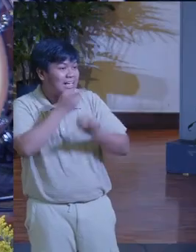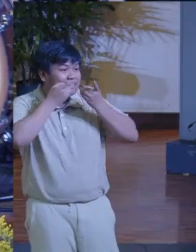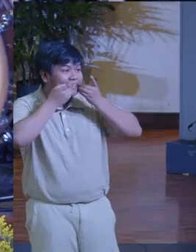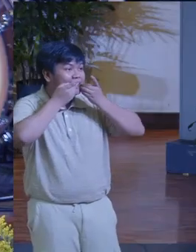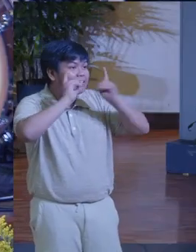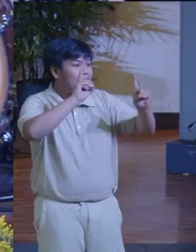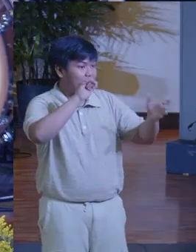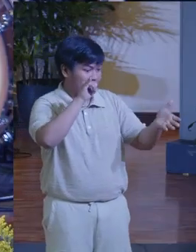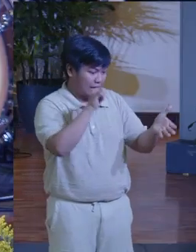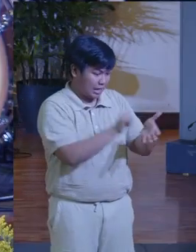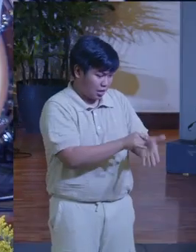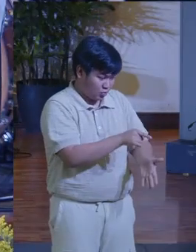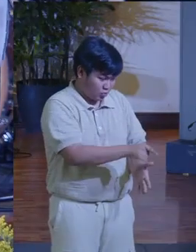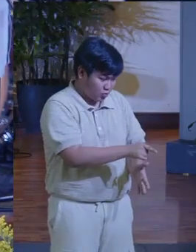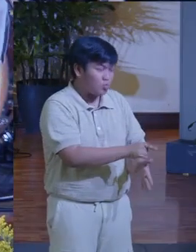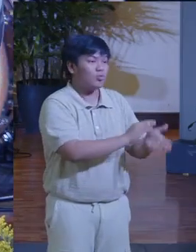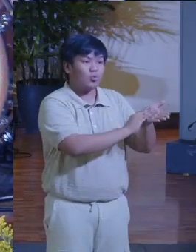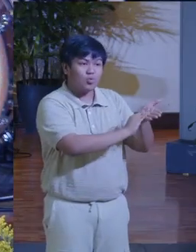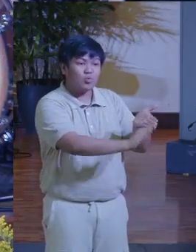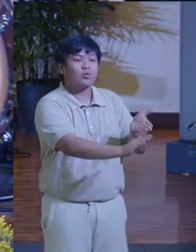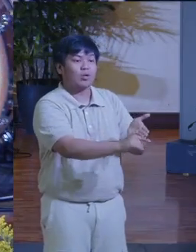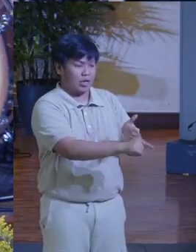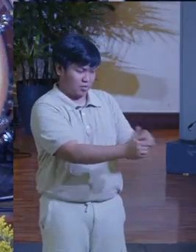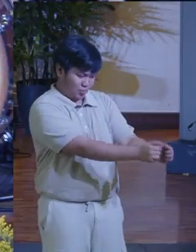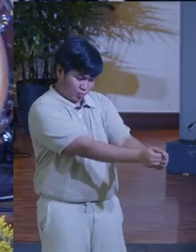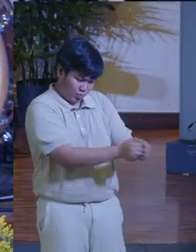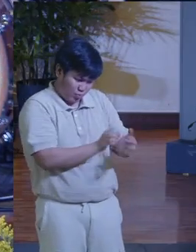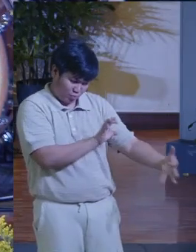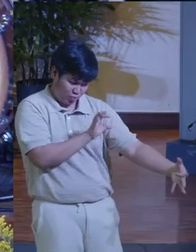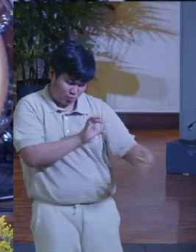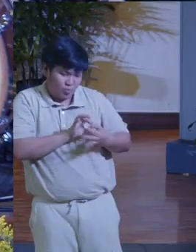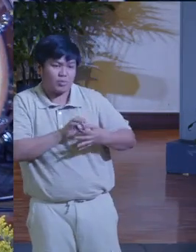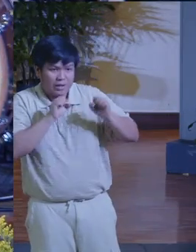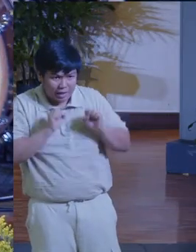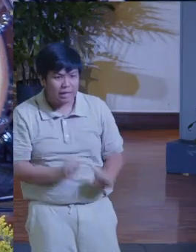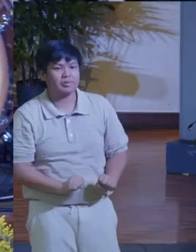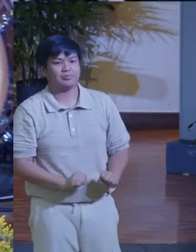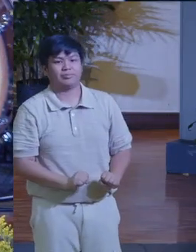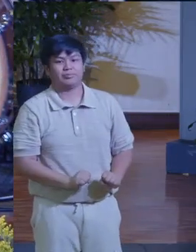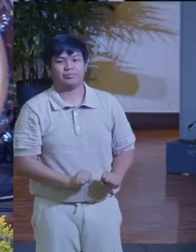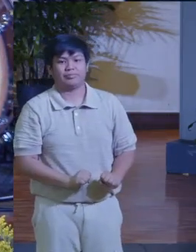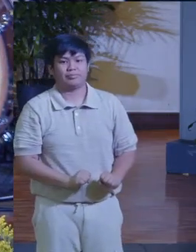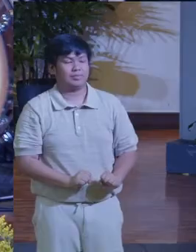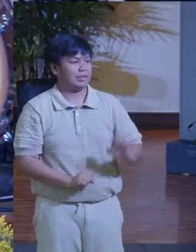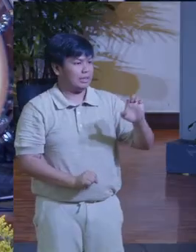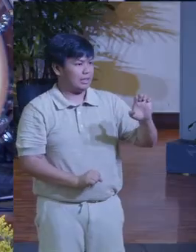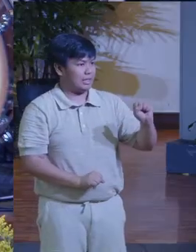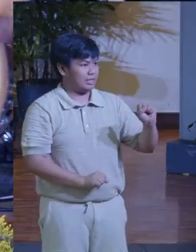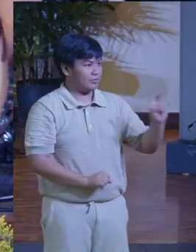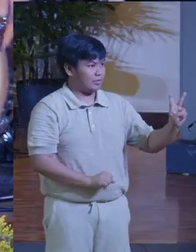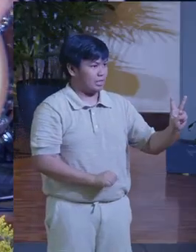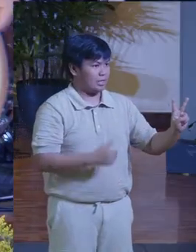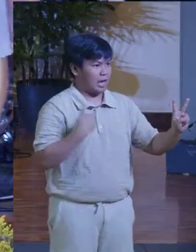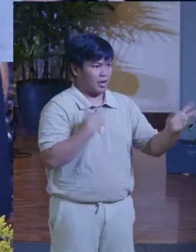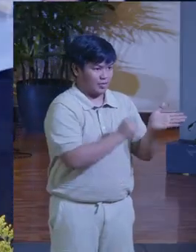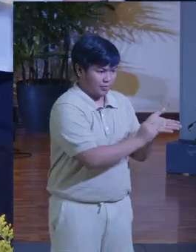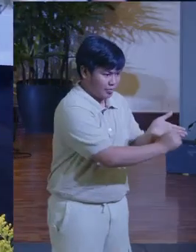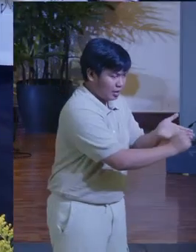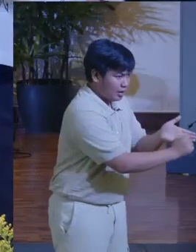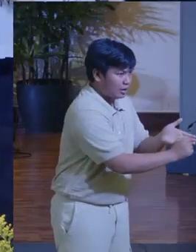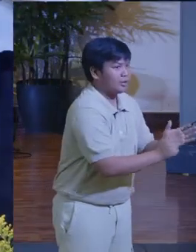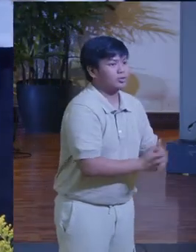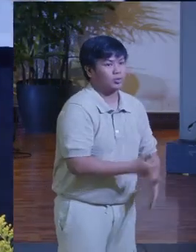Declaration of justification. We are declared righteous. Sa ESV po may footnote,